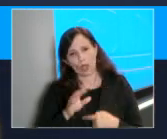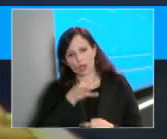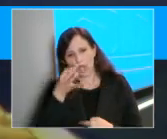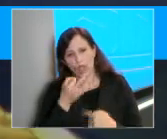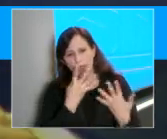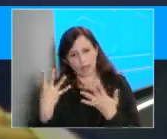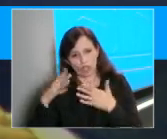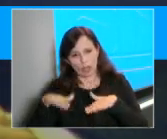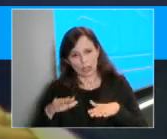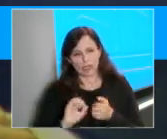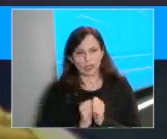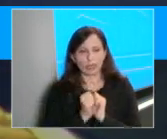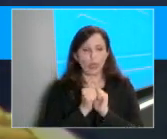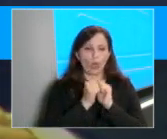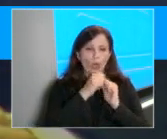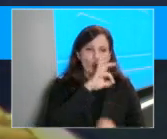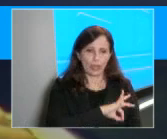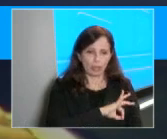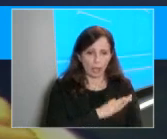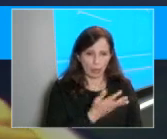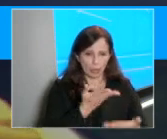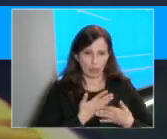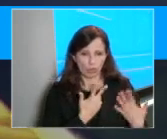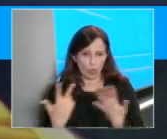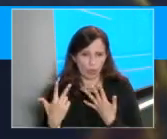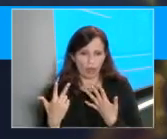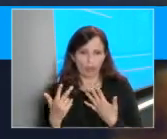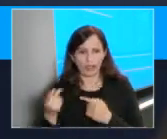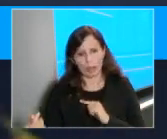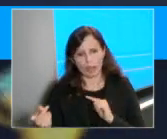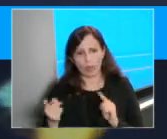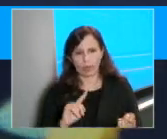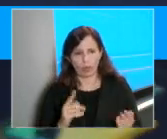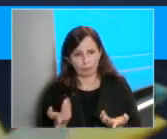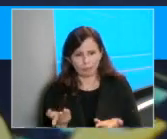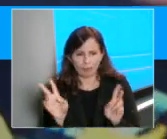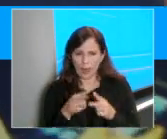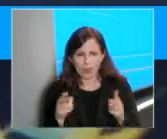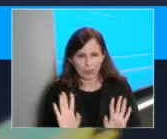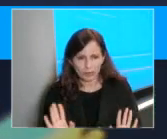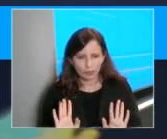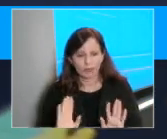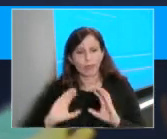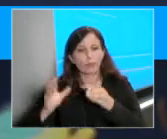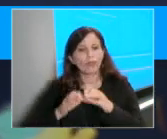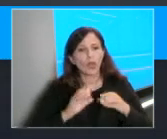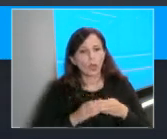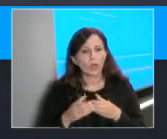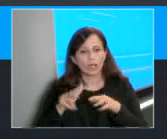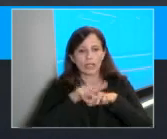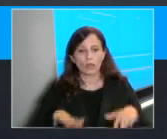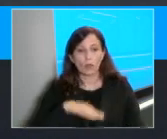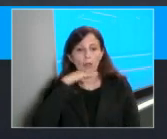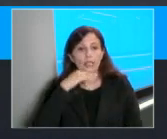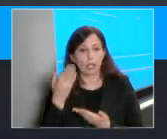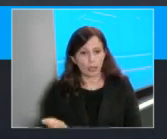9 מנדטים, או ליברמן יקבל 8 מנדטים, זה יקבל ככה או זה יקבל ככה. כל המפלגות האלה, הציבור מאס